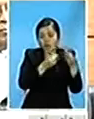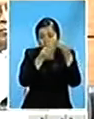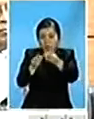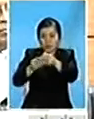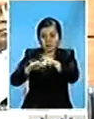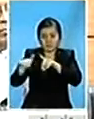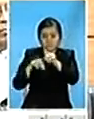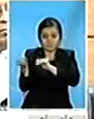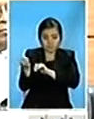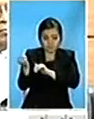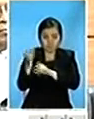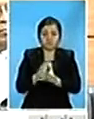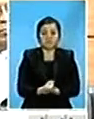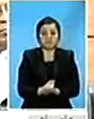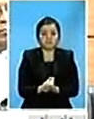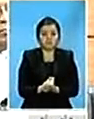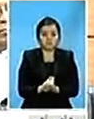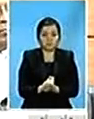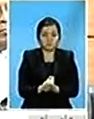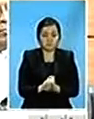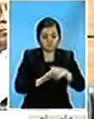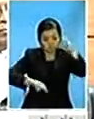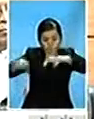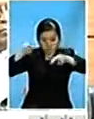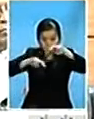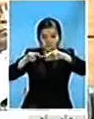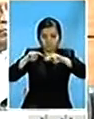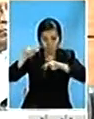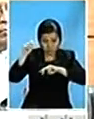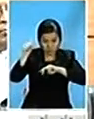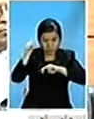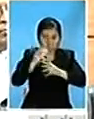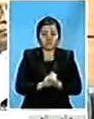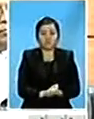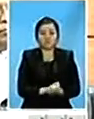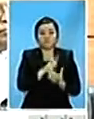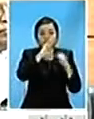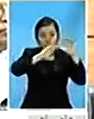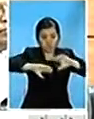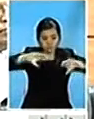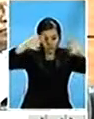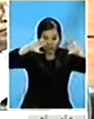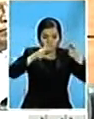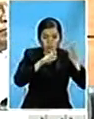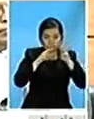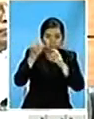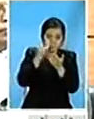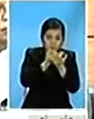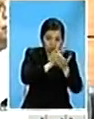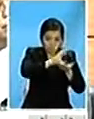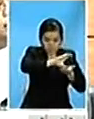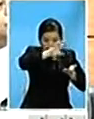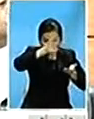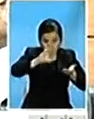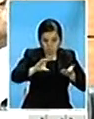น้อยกว่ามากไม่มีการรั่วไหลและถ้ารัฐบาลนี้ใช้เม็ดเงินงบประมาณเท่าที่ได้จัดสรร